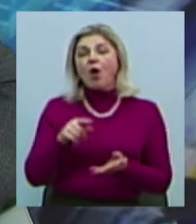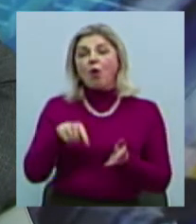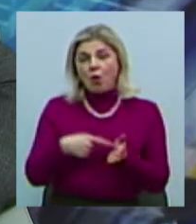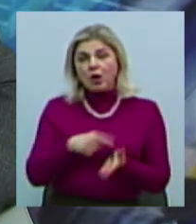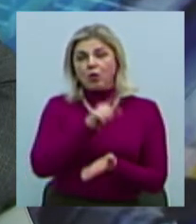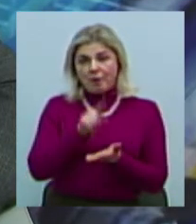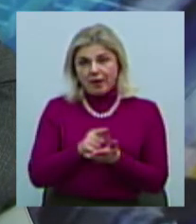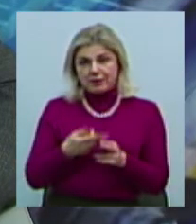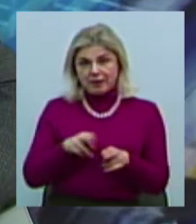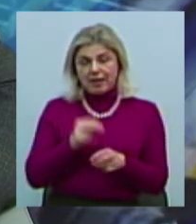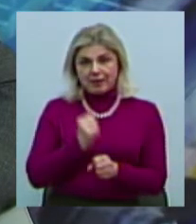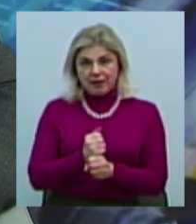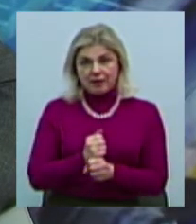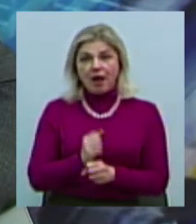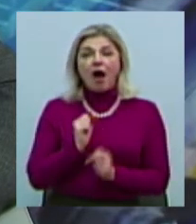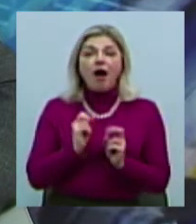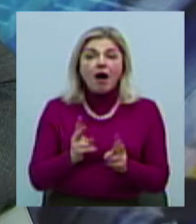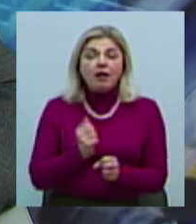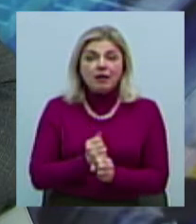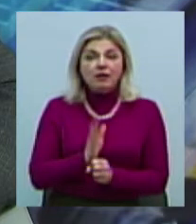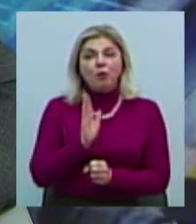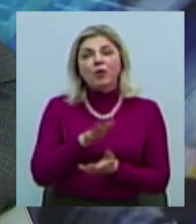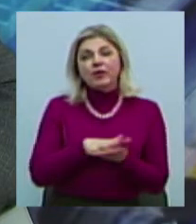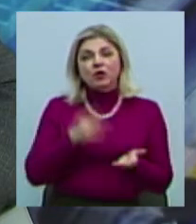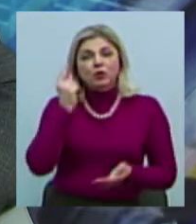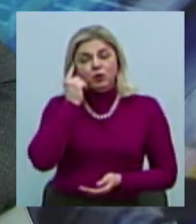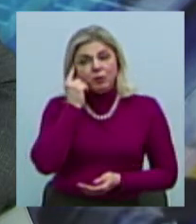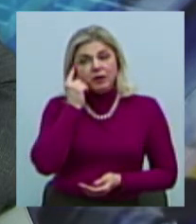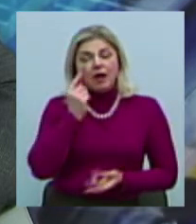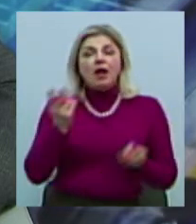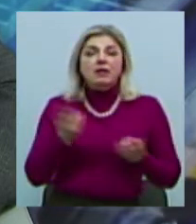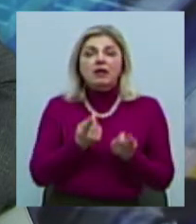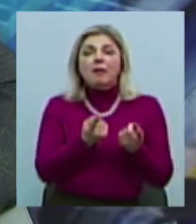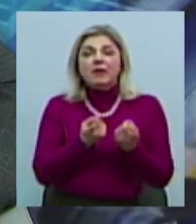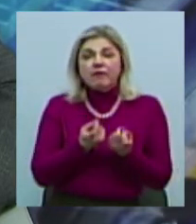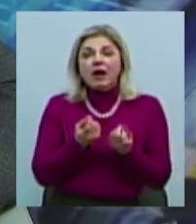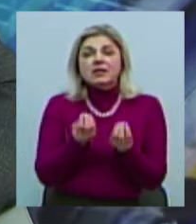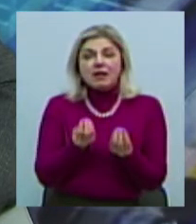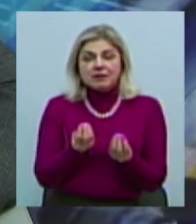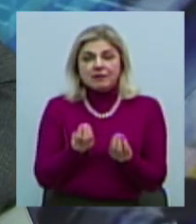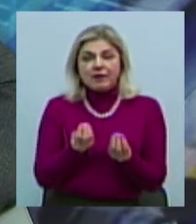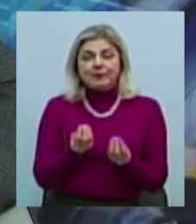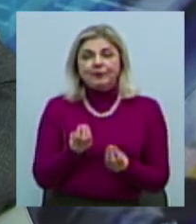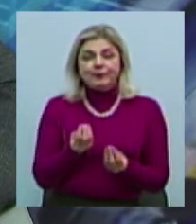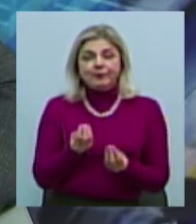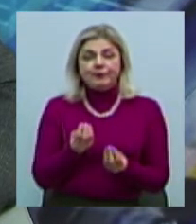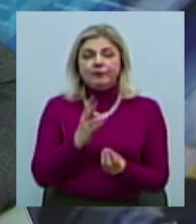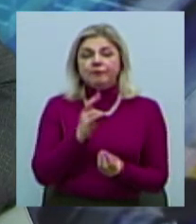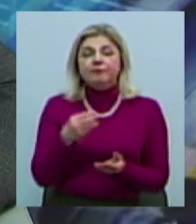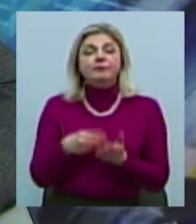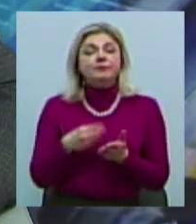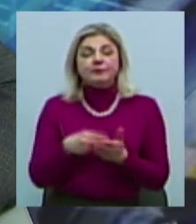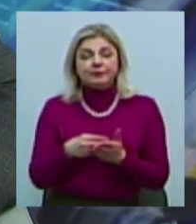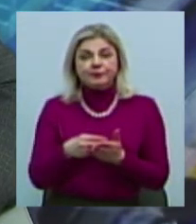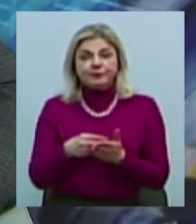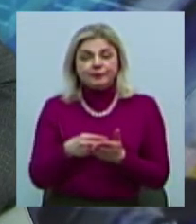Но вот уже как его делать, это уже мы дальше будем думать. Необходимо, естественно, привлекать какие-то средства вне бюджетные, я имею в виду не